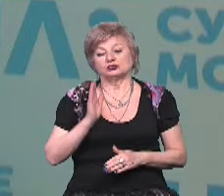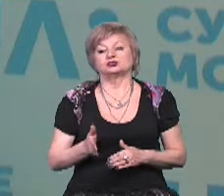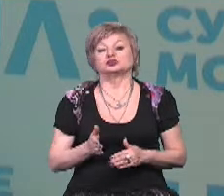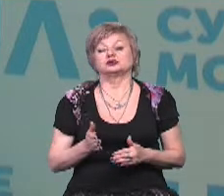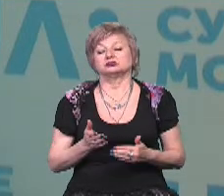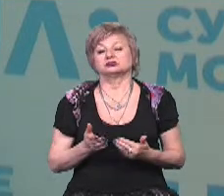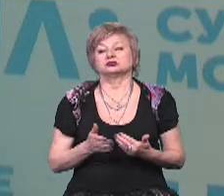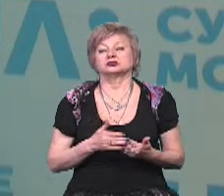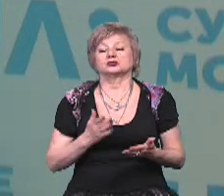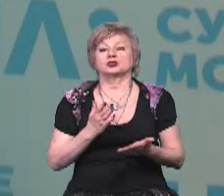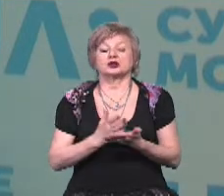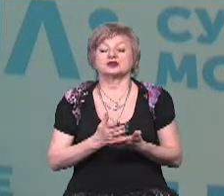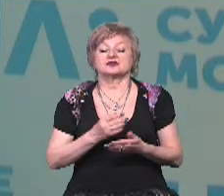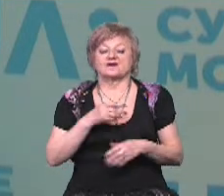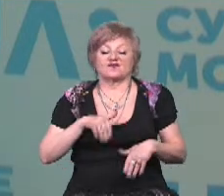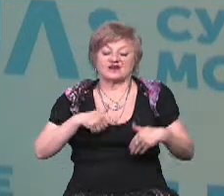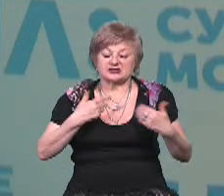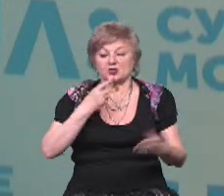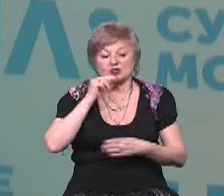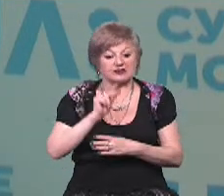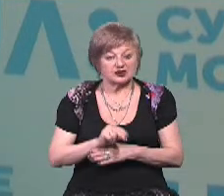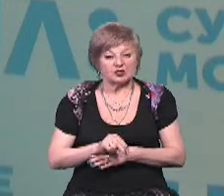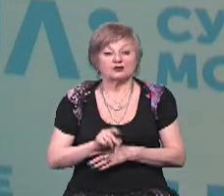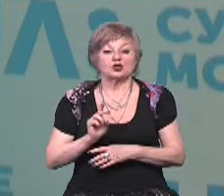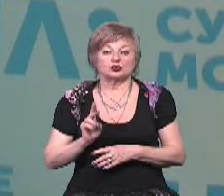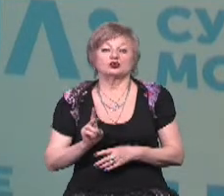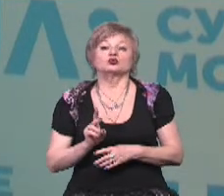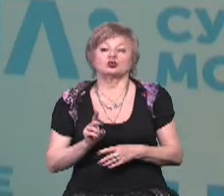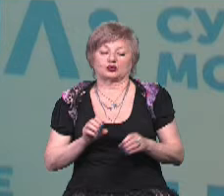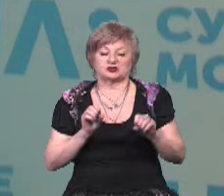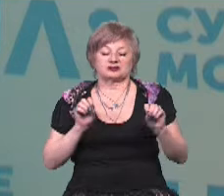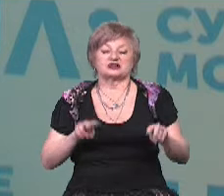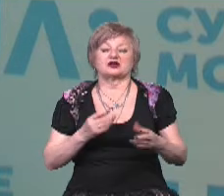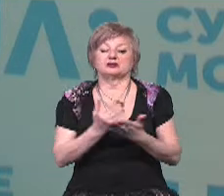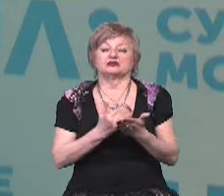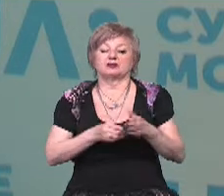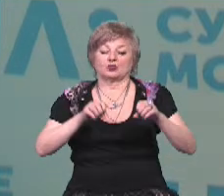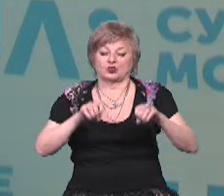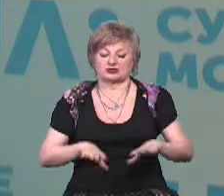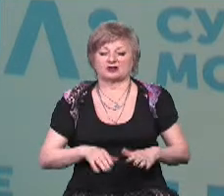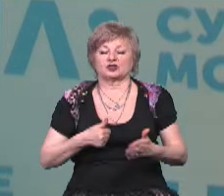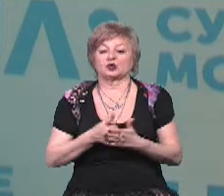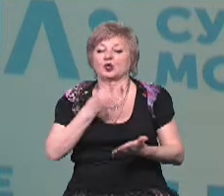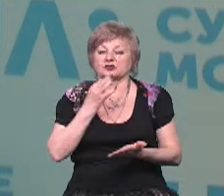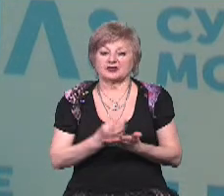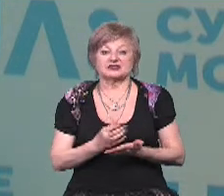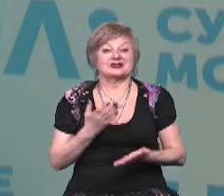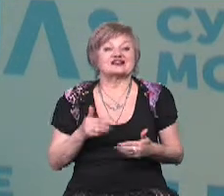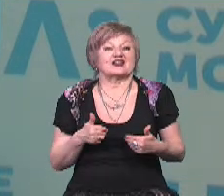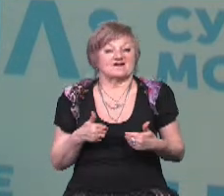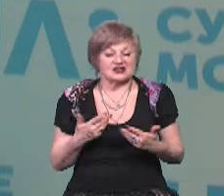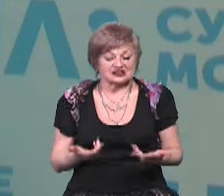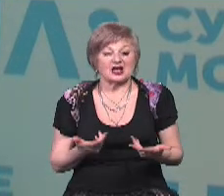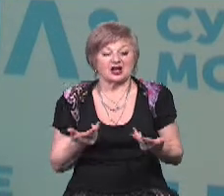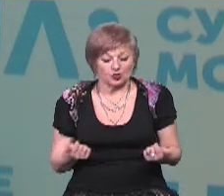визнає провину свою людину. Якщо визнає, то там складається постанова з притягненням до відповідальності. Якщо ж не визнає, то там і